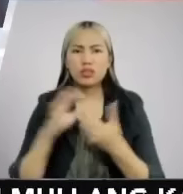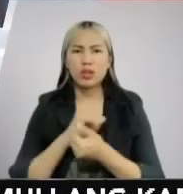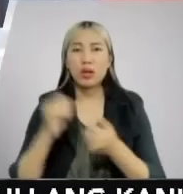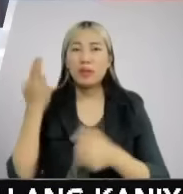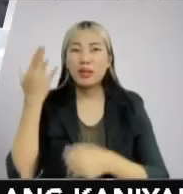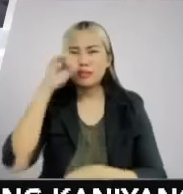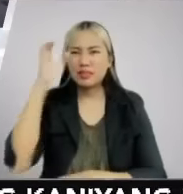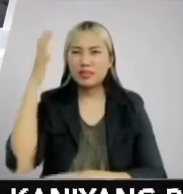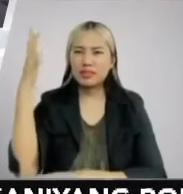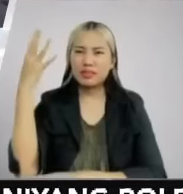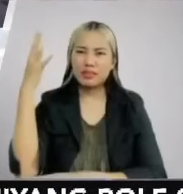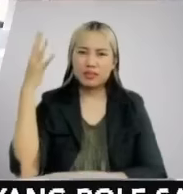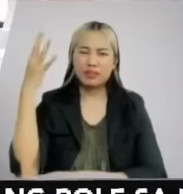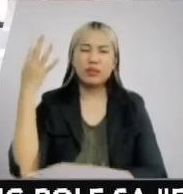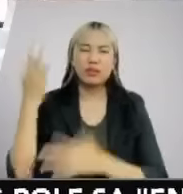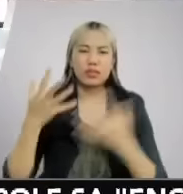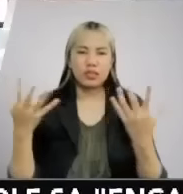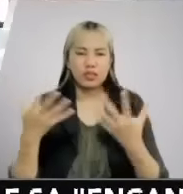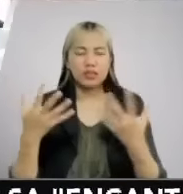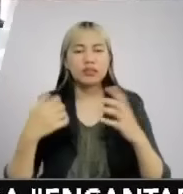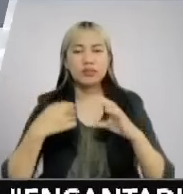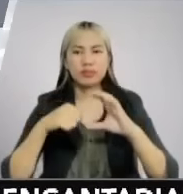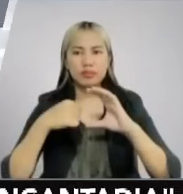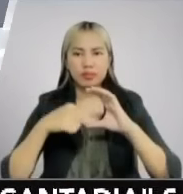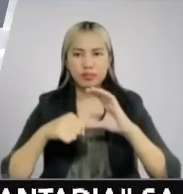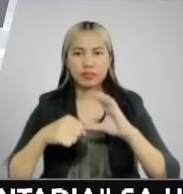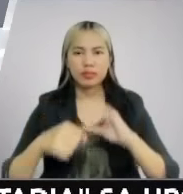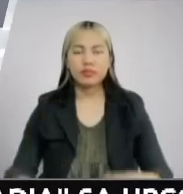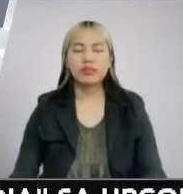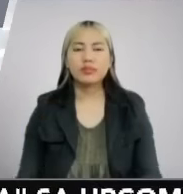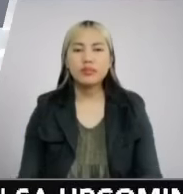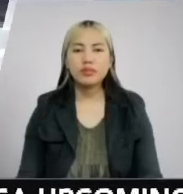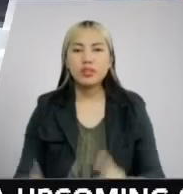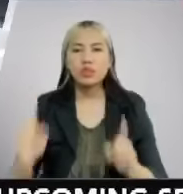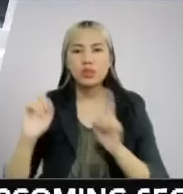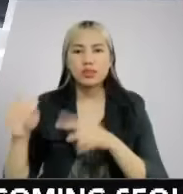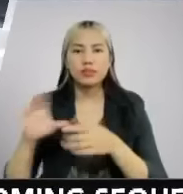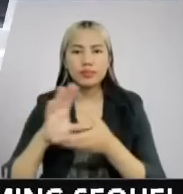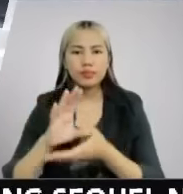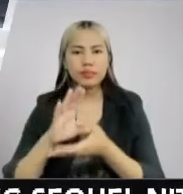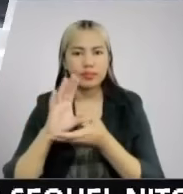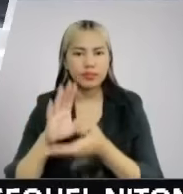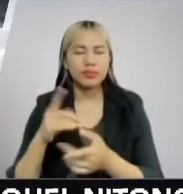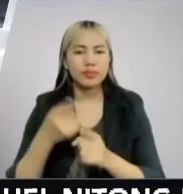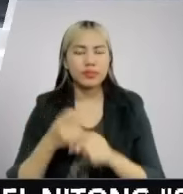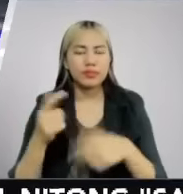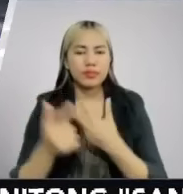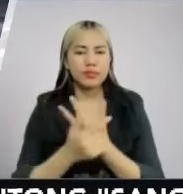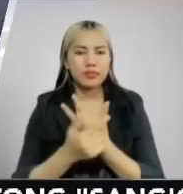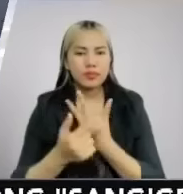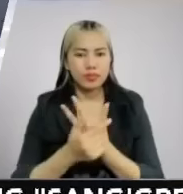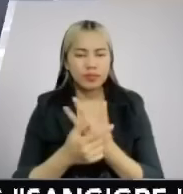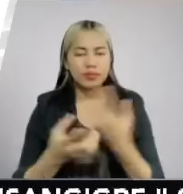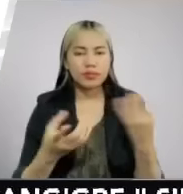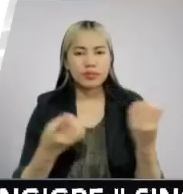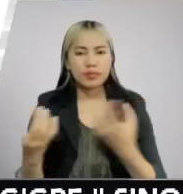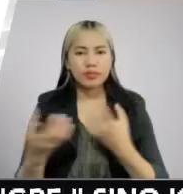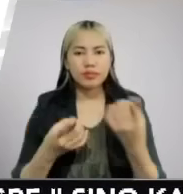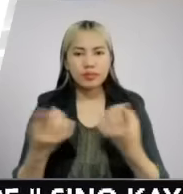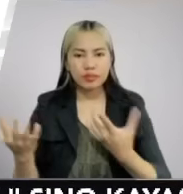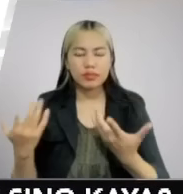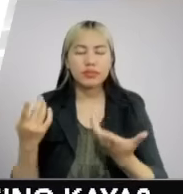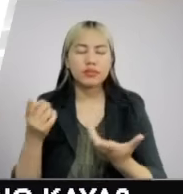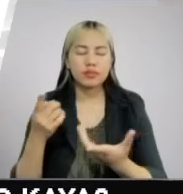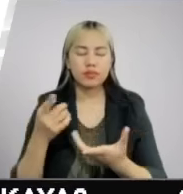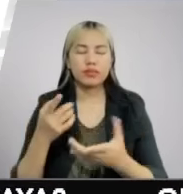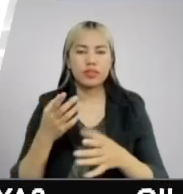Pamplona Camarines Sur biyaheng zamboang ang truck mula sa Laguna para i-deliver ang kargang parcel pwede nga da niya to